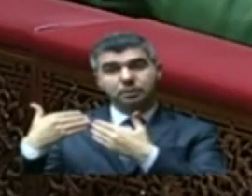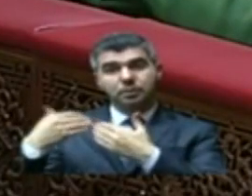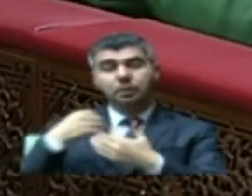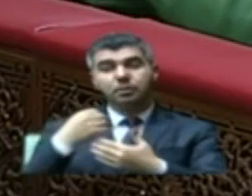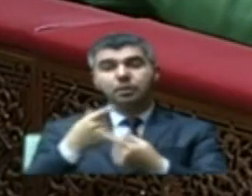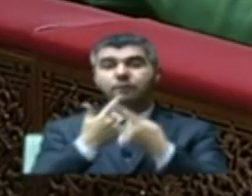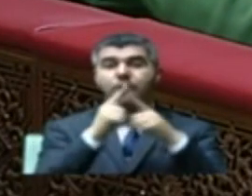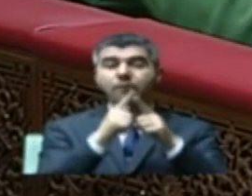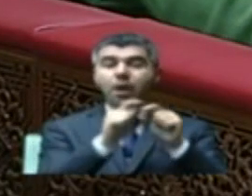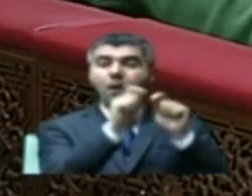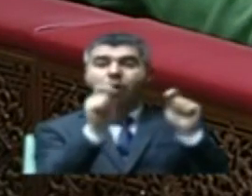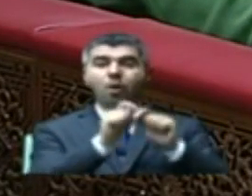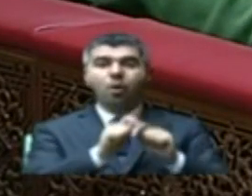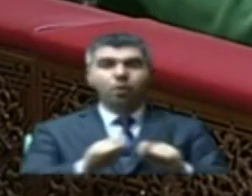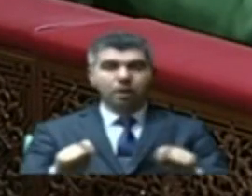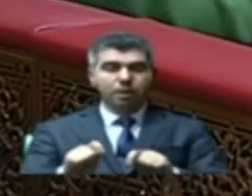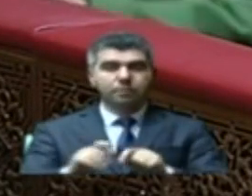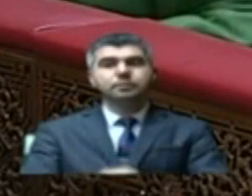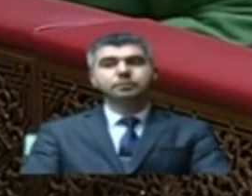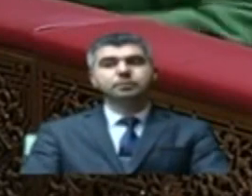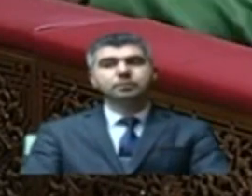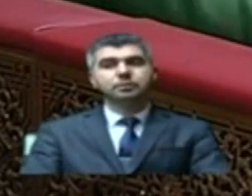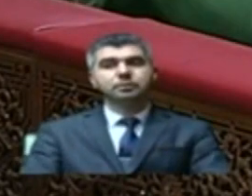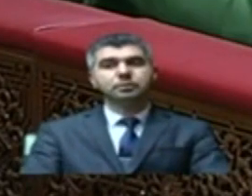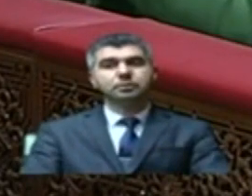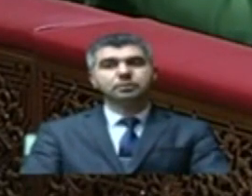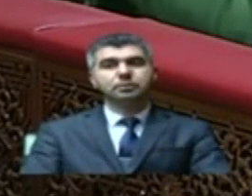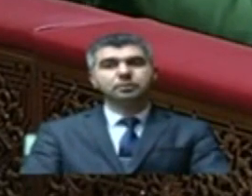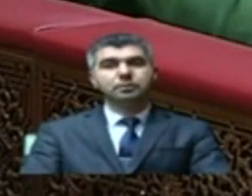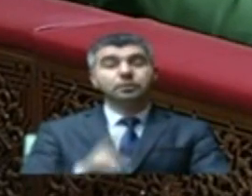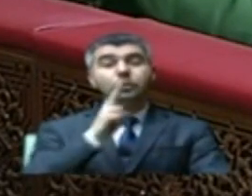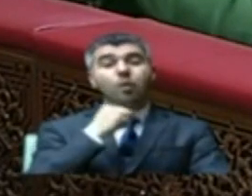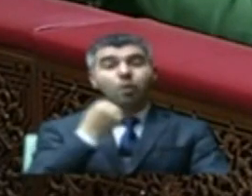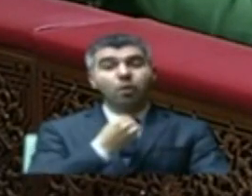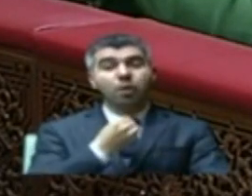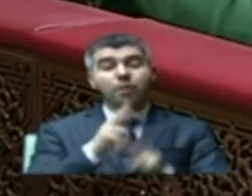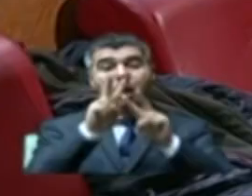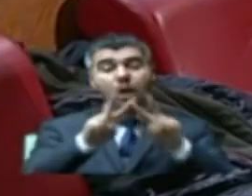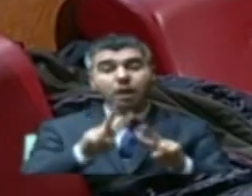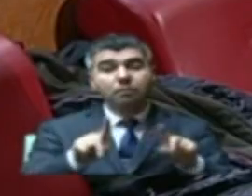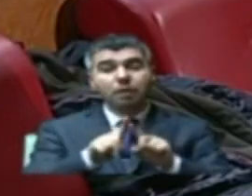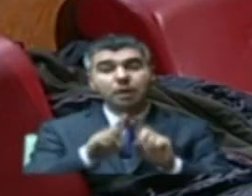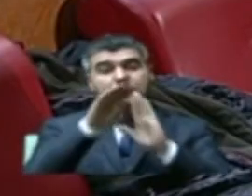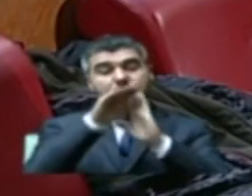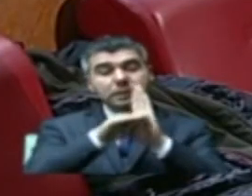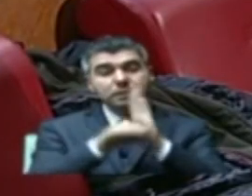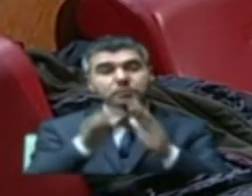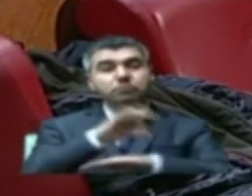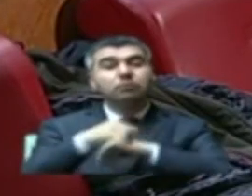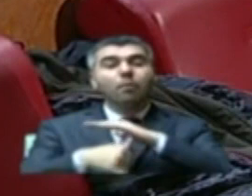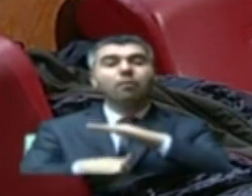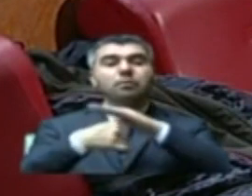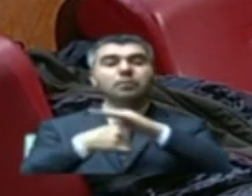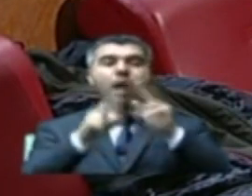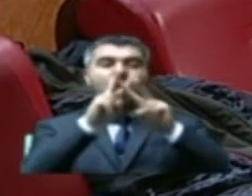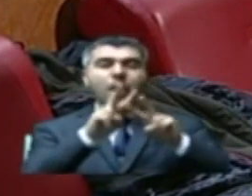فحق التعبير مضمون في المملكه المغربيه. الحكومه بصدد مراجعه تشكيله واختصاصات المجلس الاعلى للوظيفه